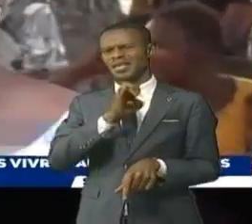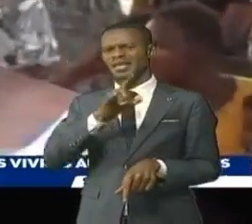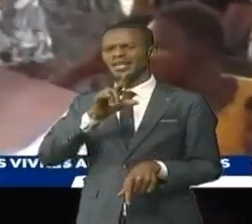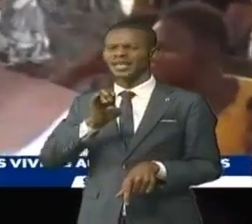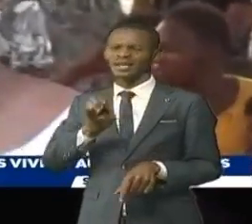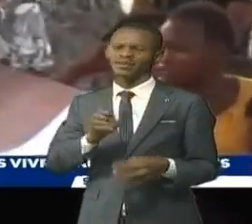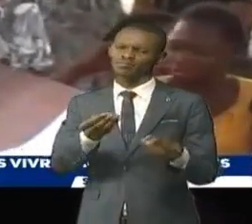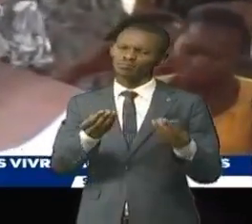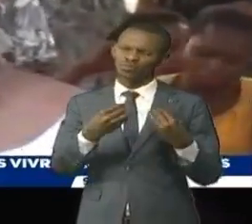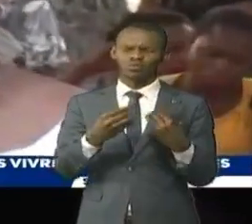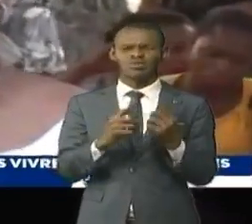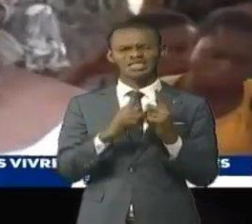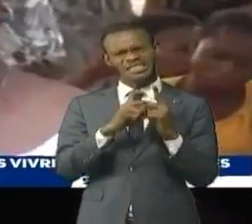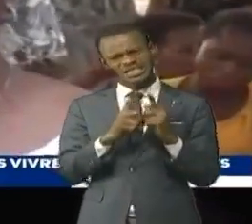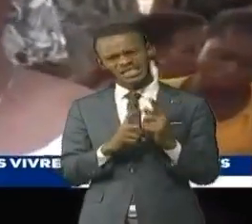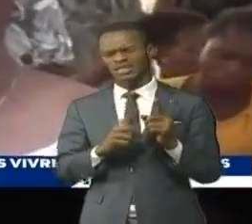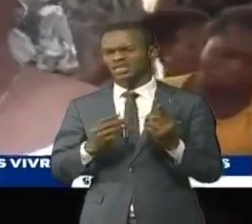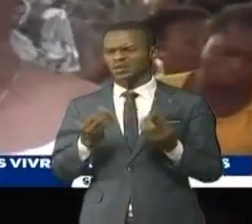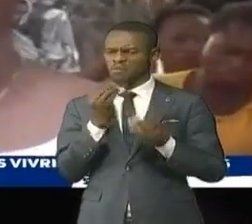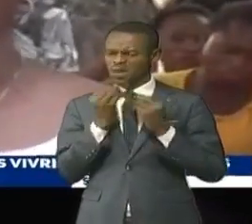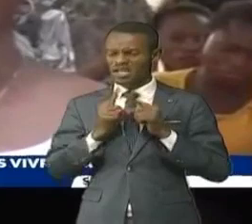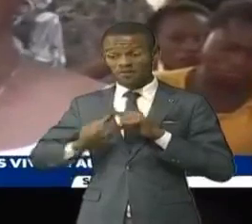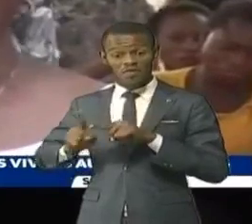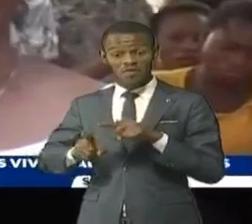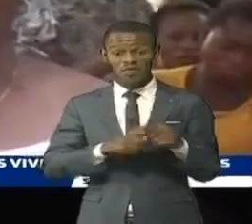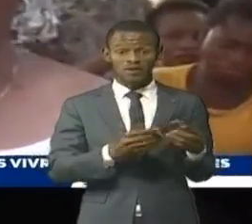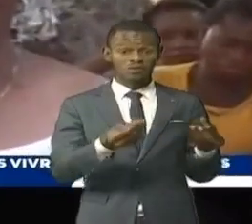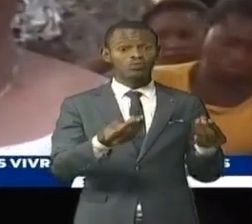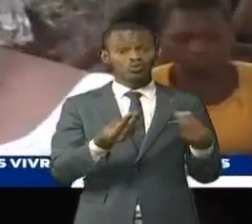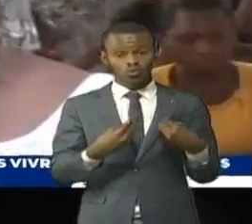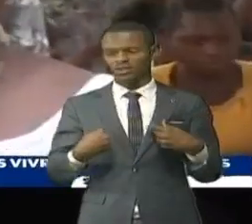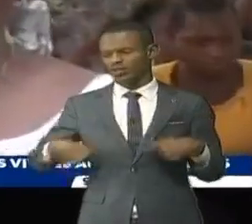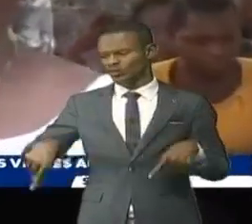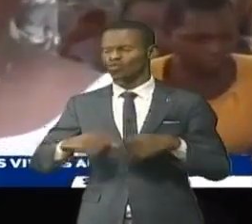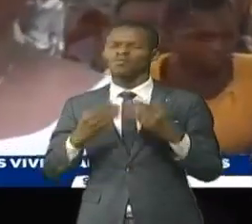d'année. Elle souhaite qu'elle continue dans cet